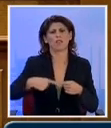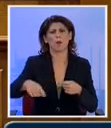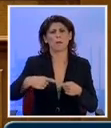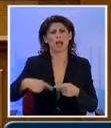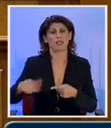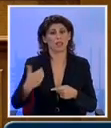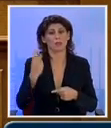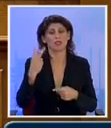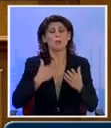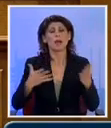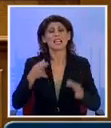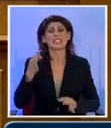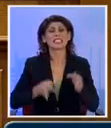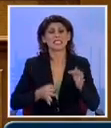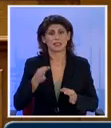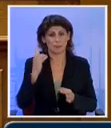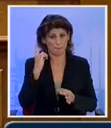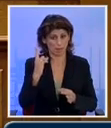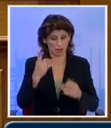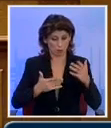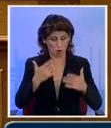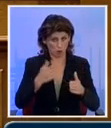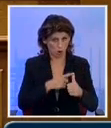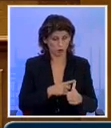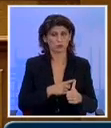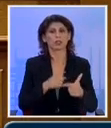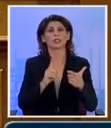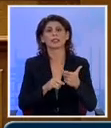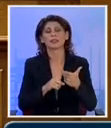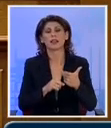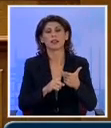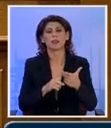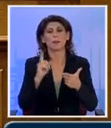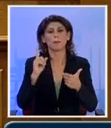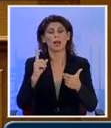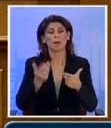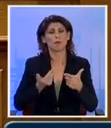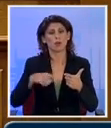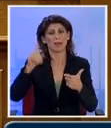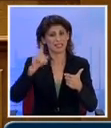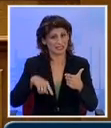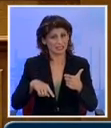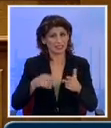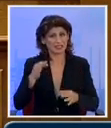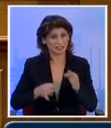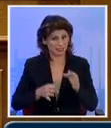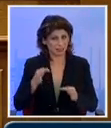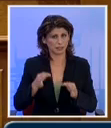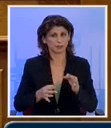έχουμε δύο μεγάλες συζητήσεις. Τη μια για τον προϋπολογισμό και την άλλη μια προημερησίας